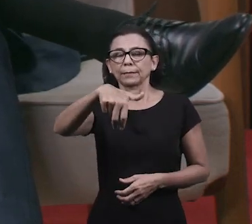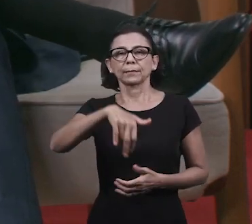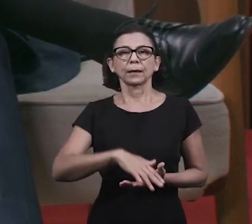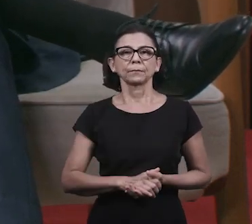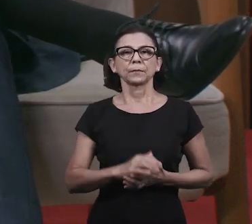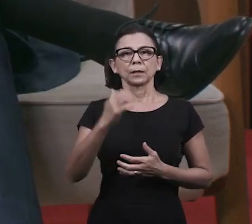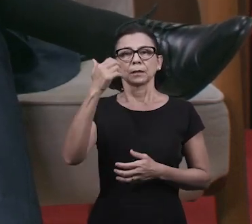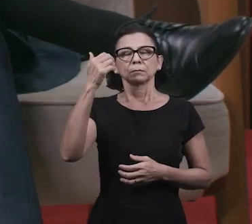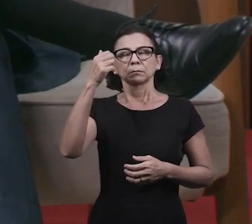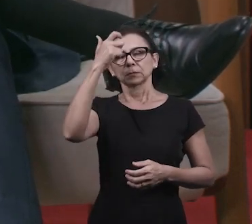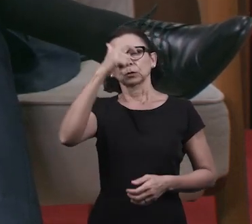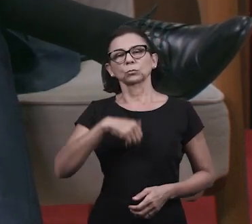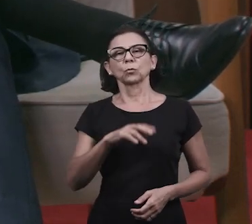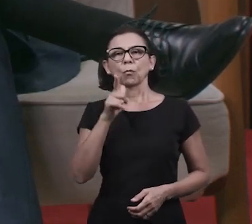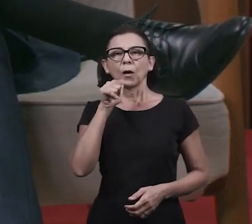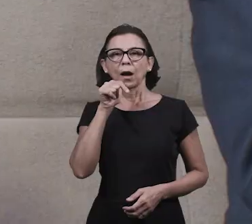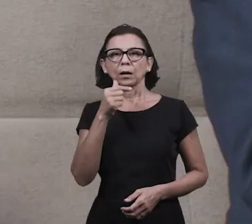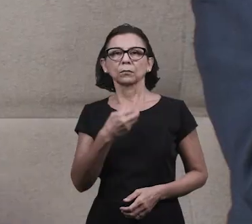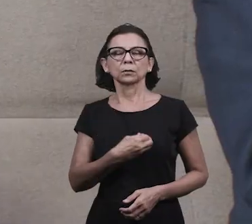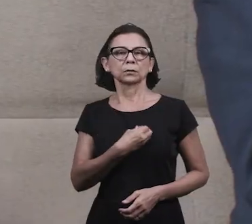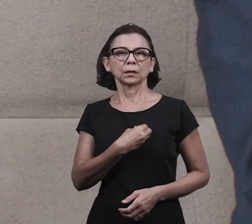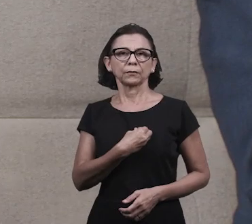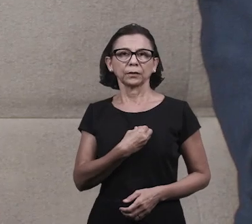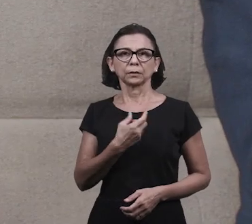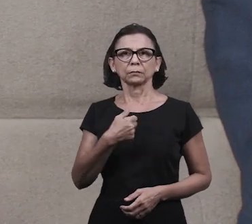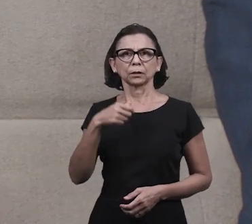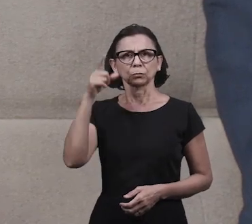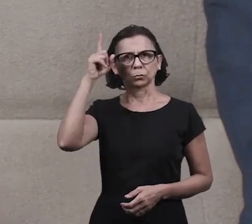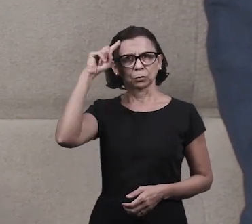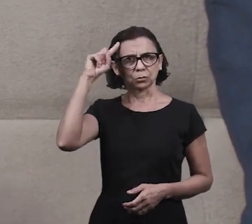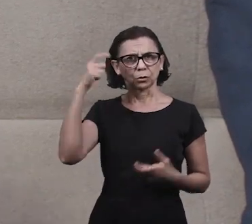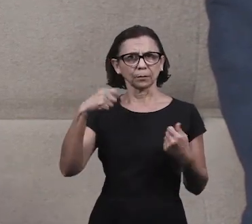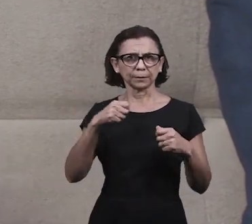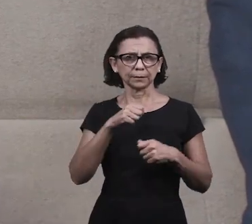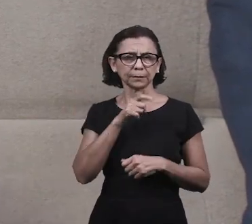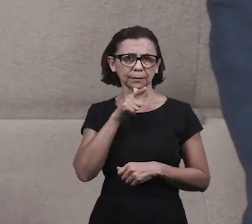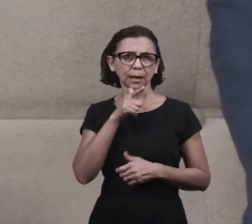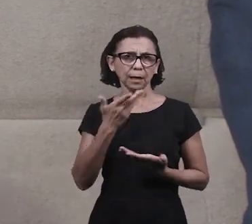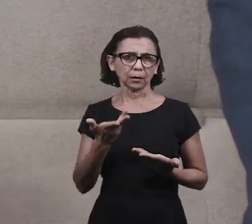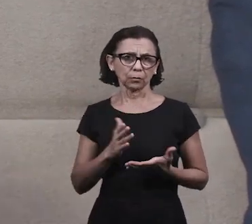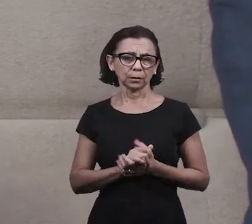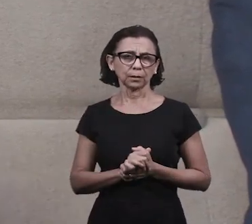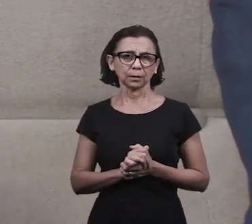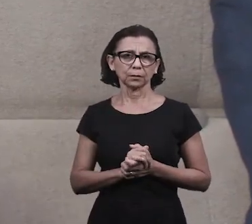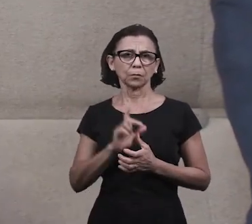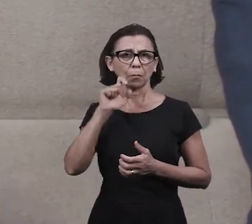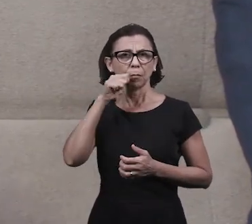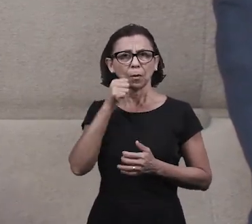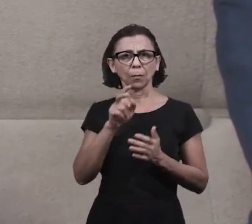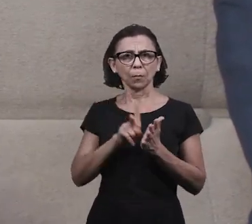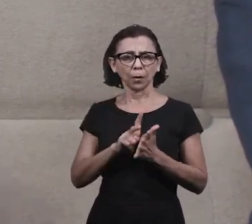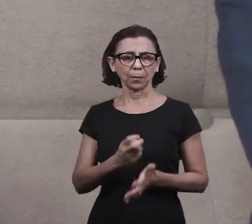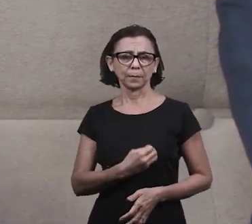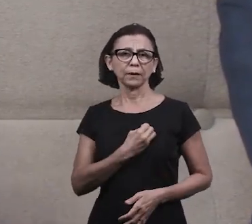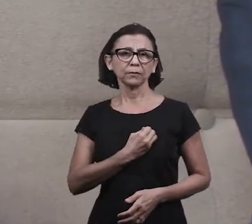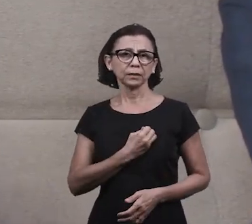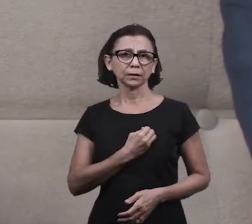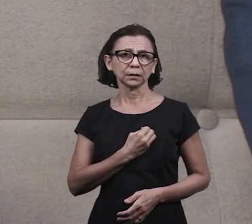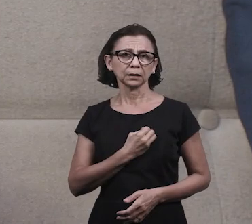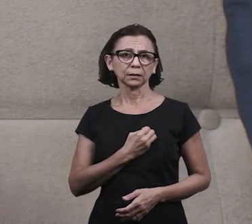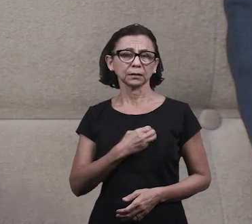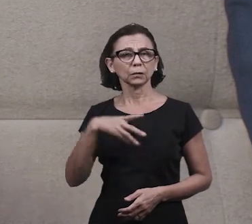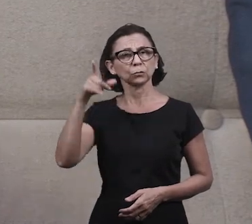la mort. Je suis l'eau de la vie. L'eau, on boit tous les jours. Je suis le pain de la vie. On se nourrit tous les